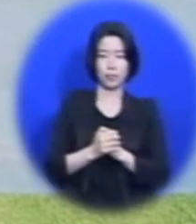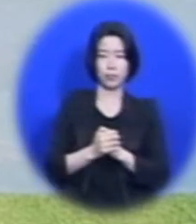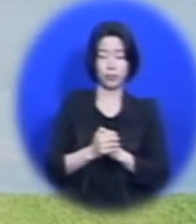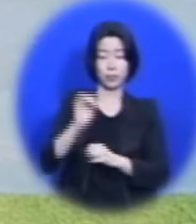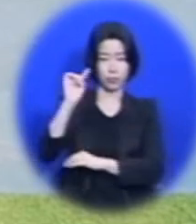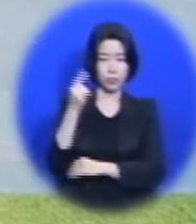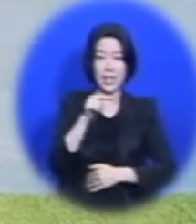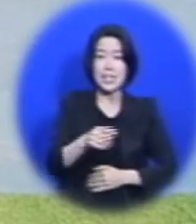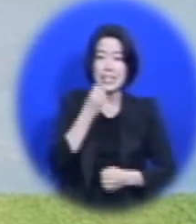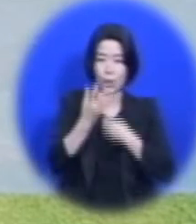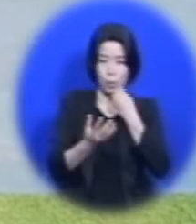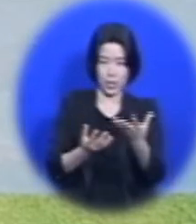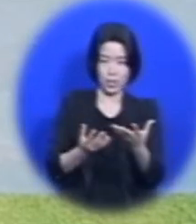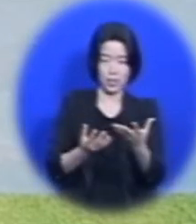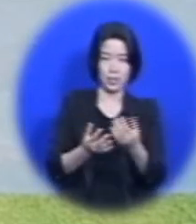다윗의 이 고백이